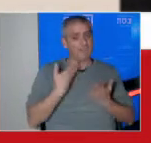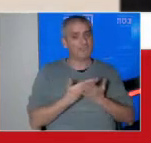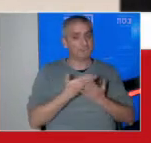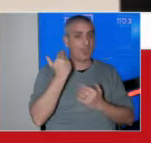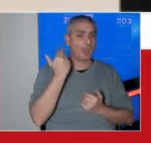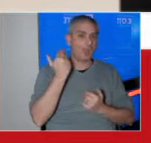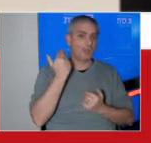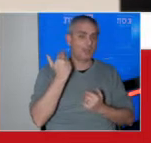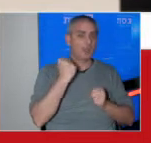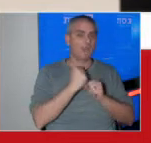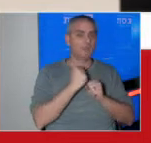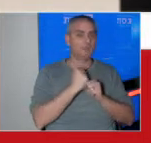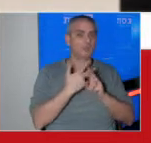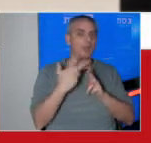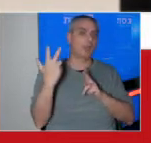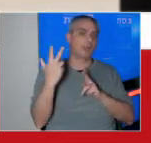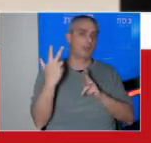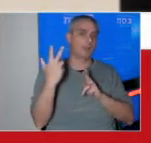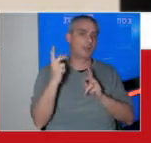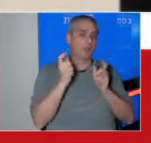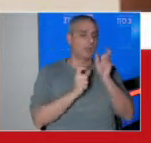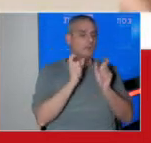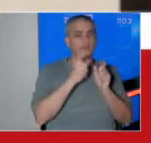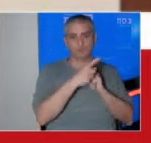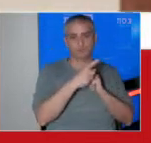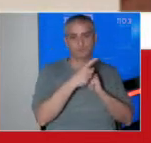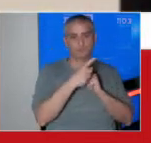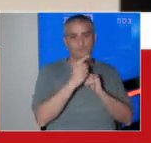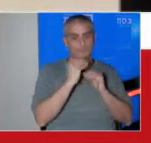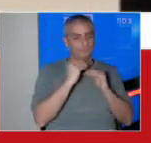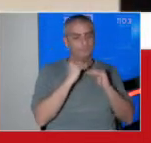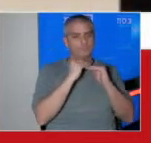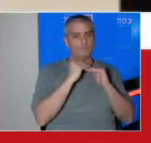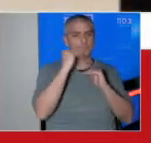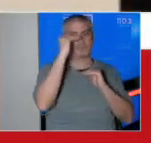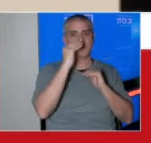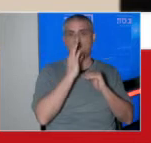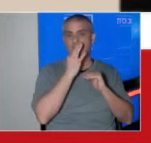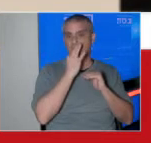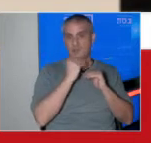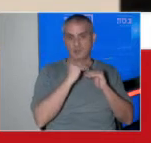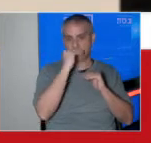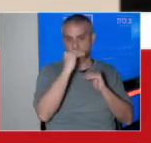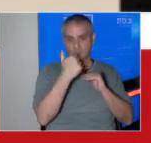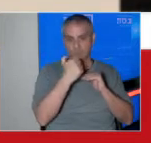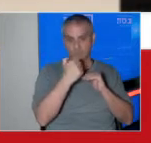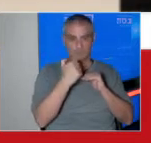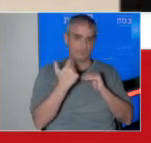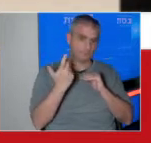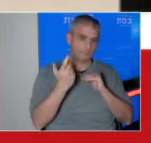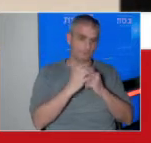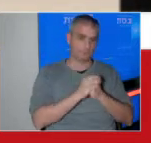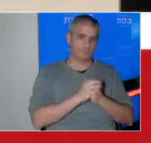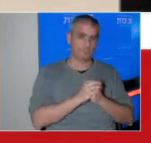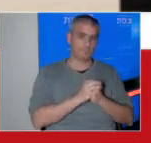הייתה ללכת רק על, על האוכלוסיות שבאיזשהו קאט-אוף מעל, מעל סיכון... 65,